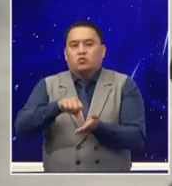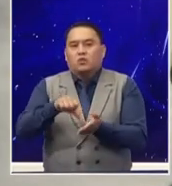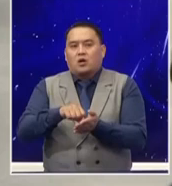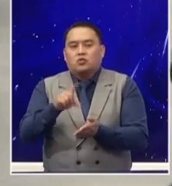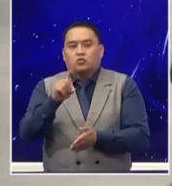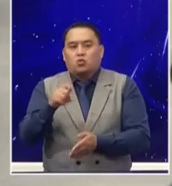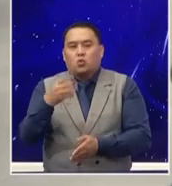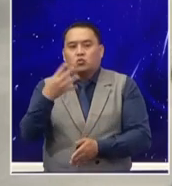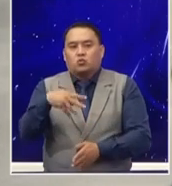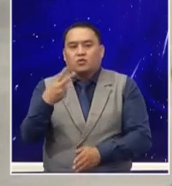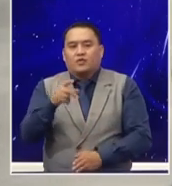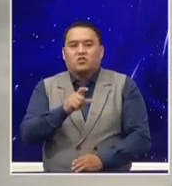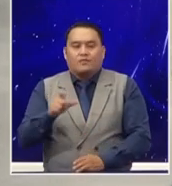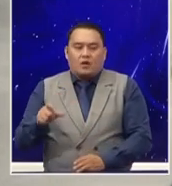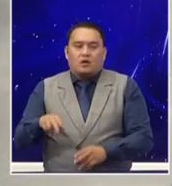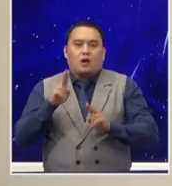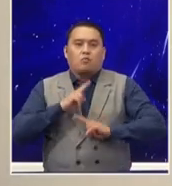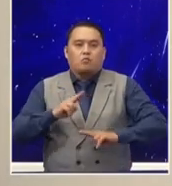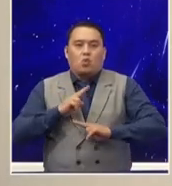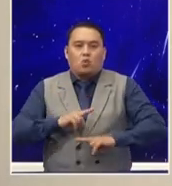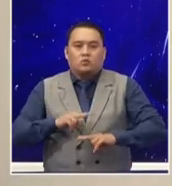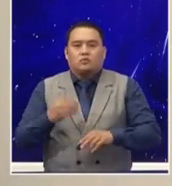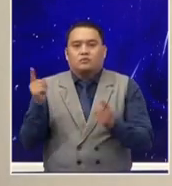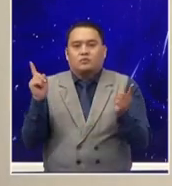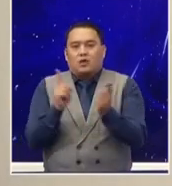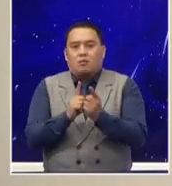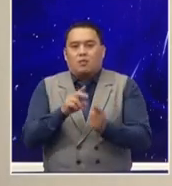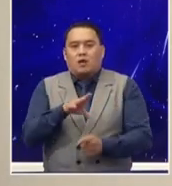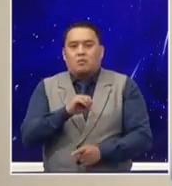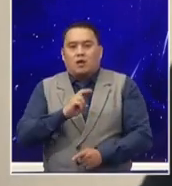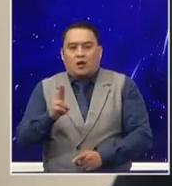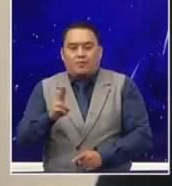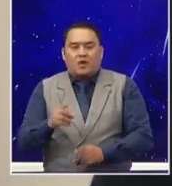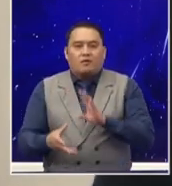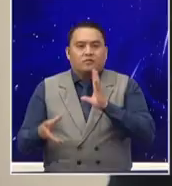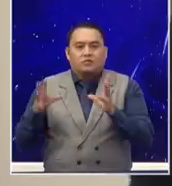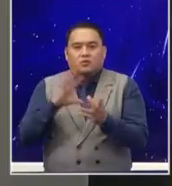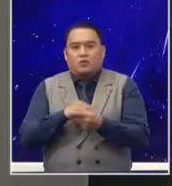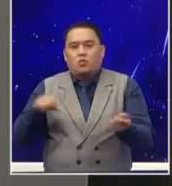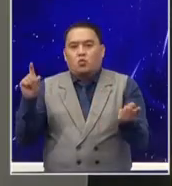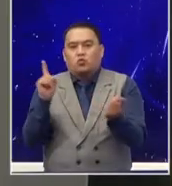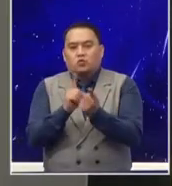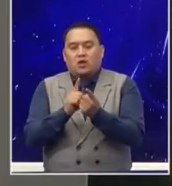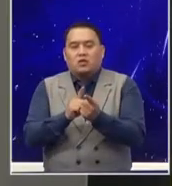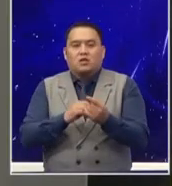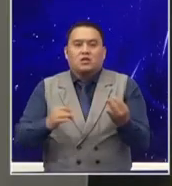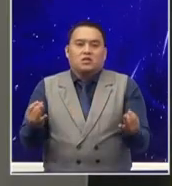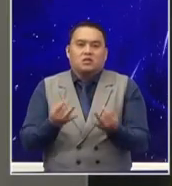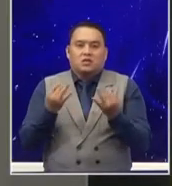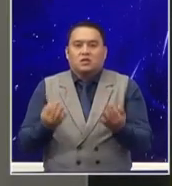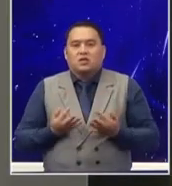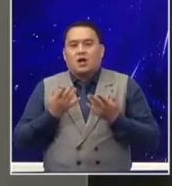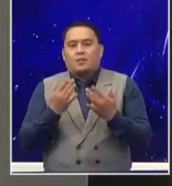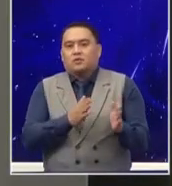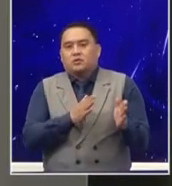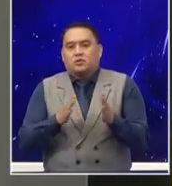участие 42 человека. В рамках рабочего визита с ними встретился Бауыржан Байбек. В целом участниками были подняты интересные и требующие